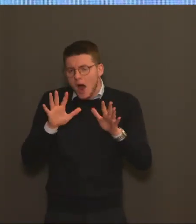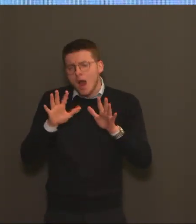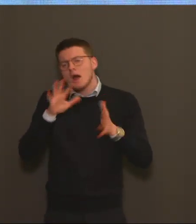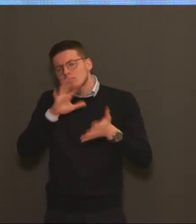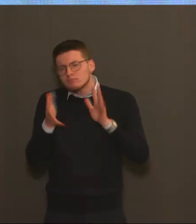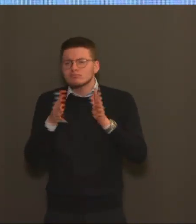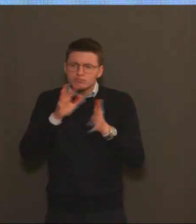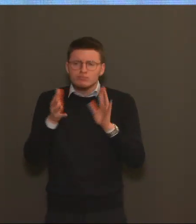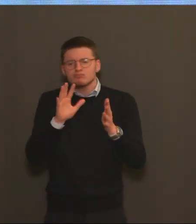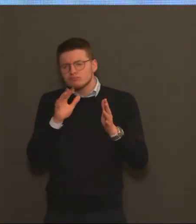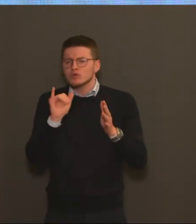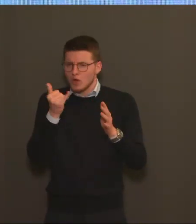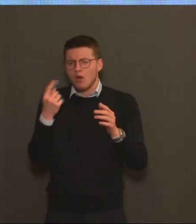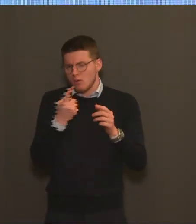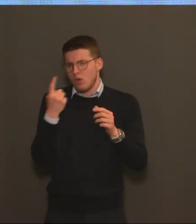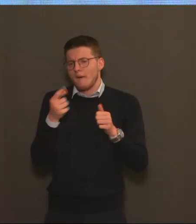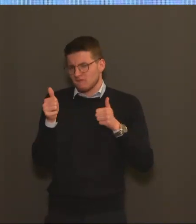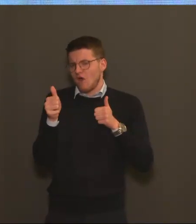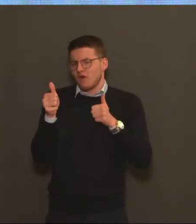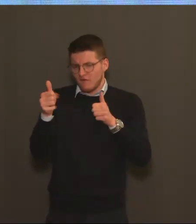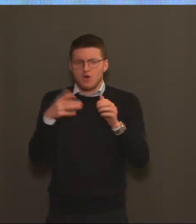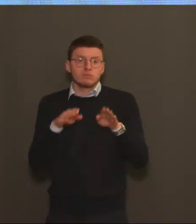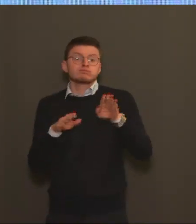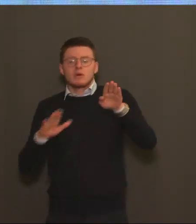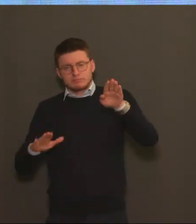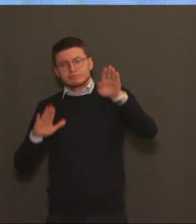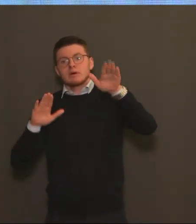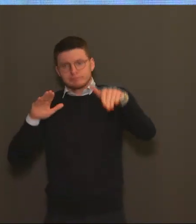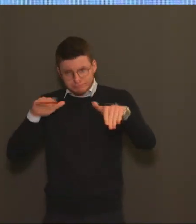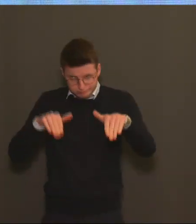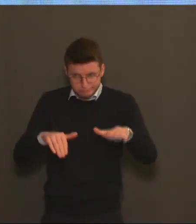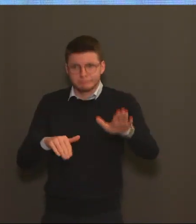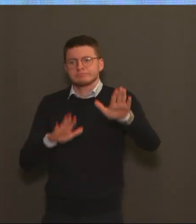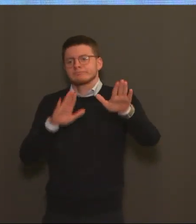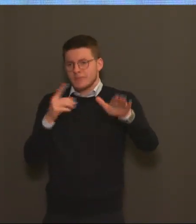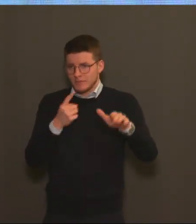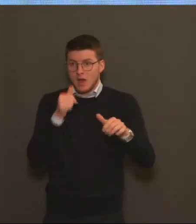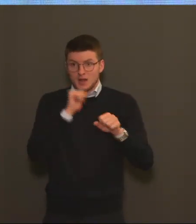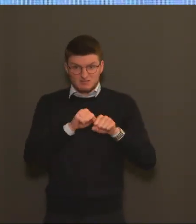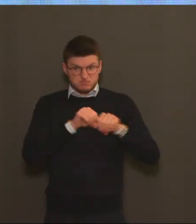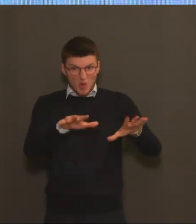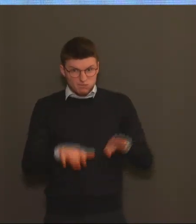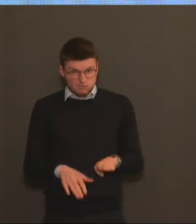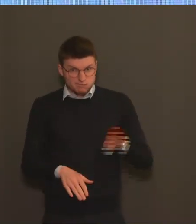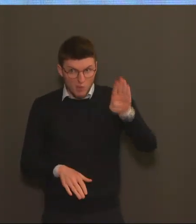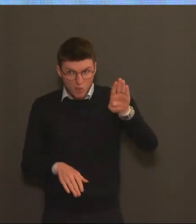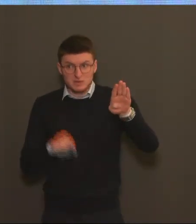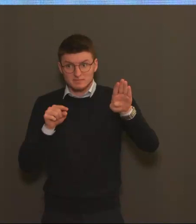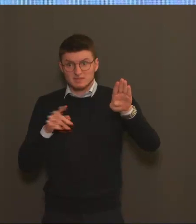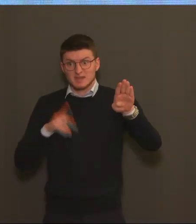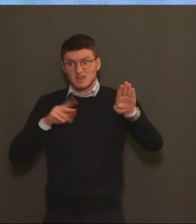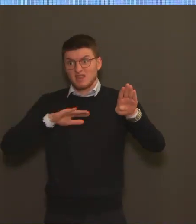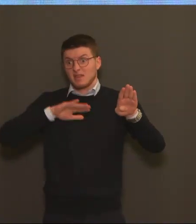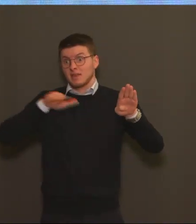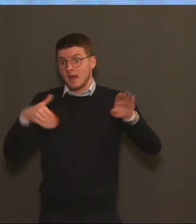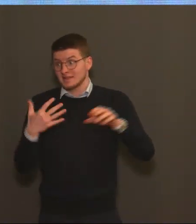altijd te kloppen. Een golf van besmettingen wordt meestal kort nadien gevolgd door een golf van ziekenhuisopnames. Dat zien we